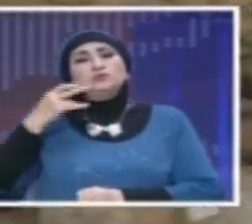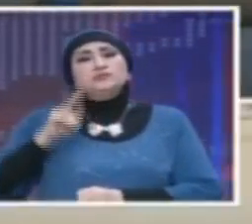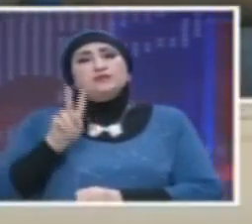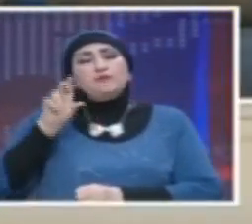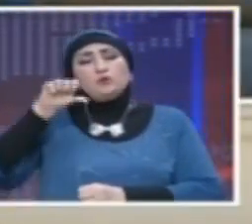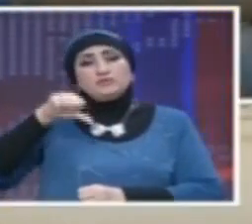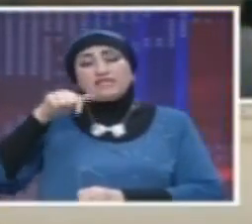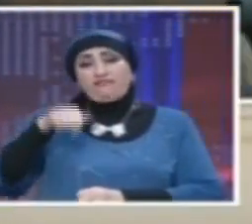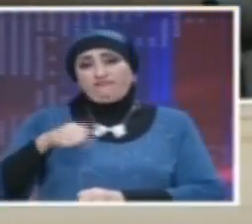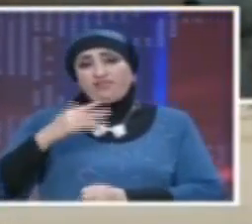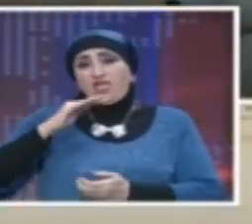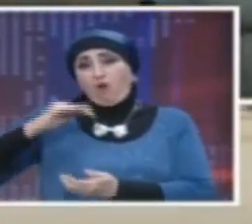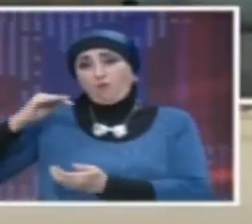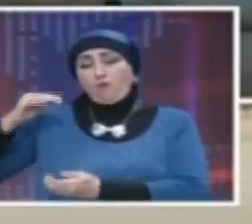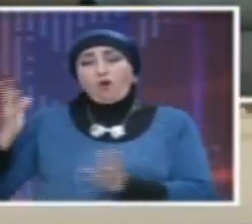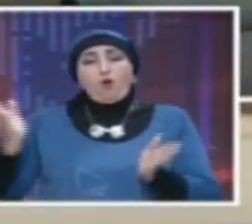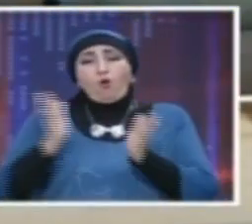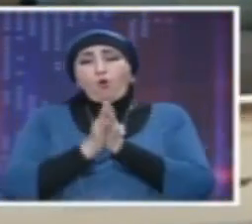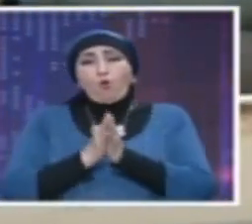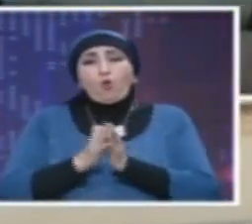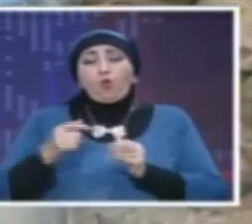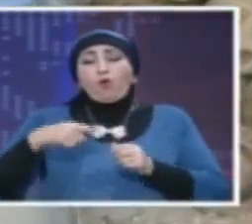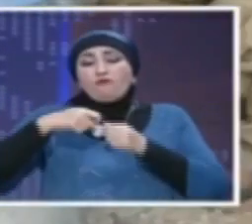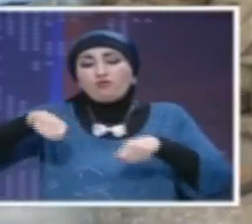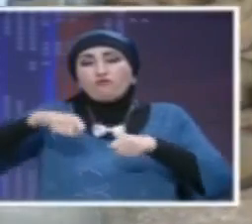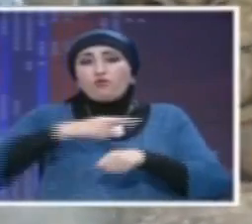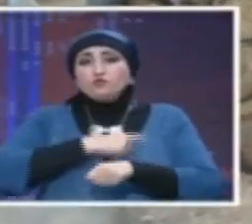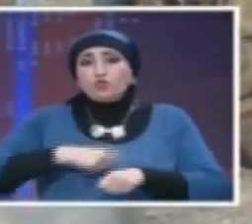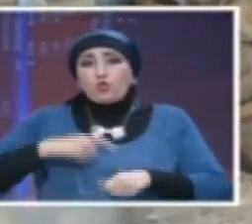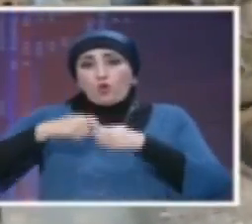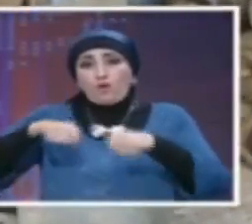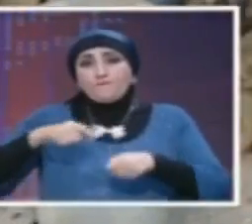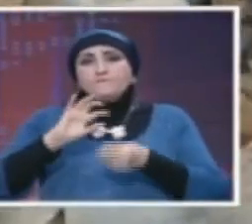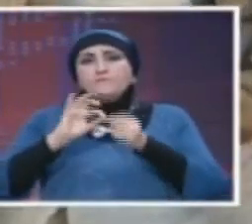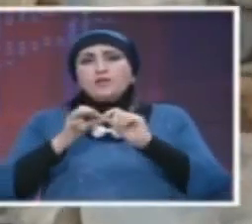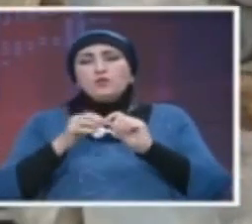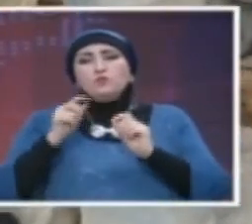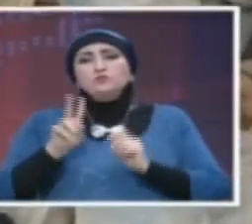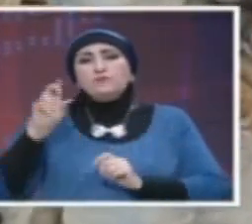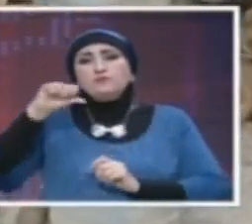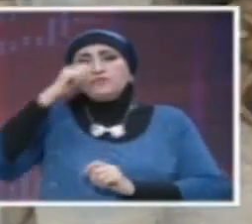بوتاجاز تقدر قيمة الغاز المدعم فيها بمليون